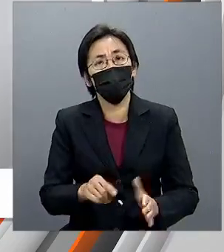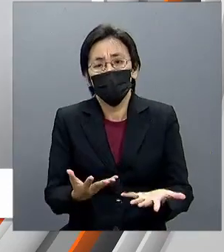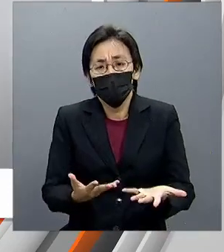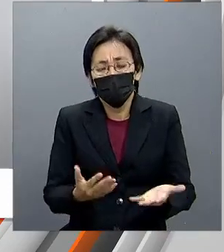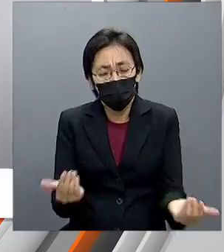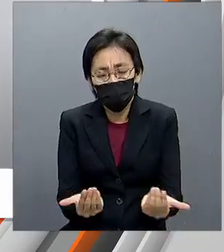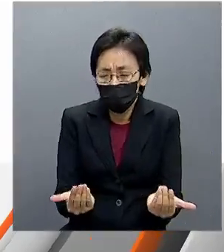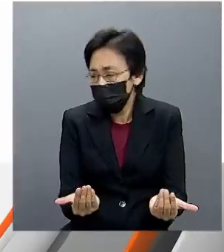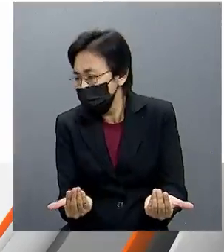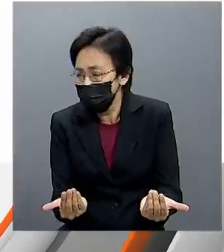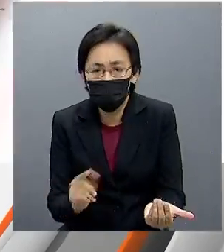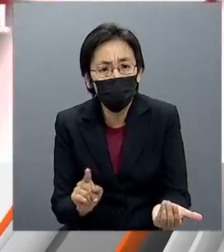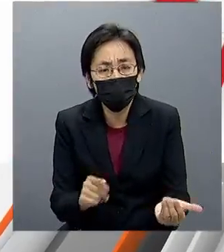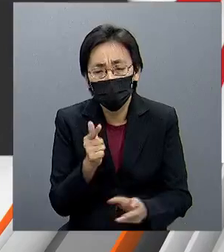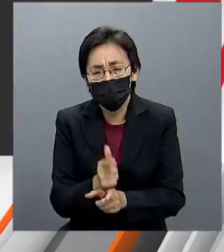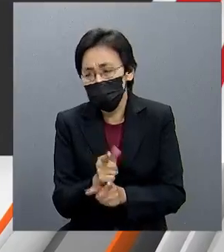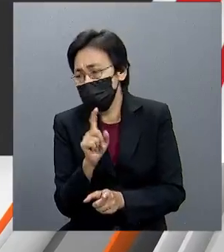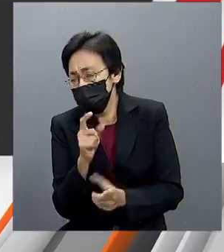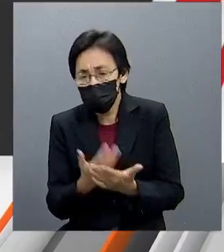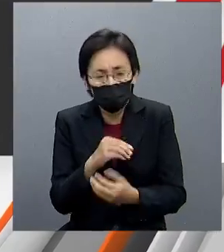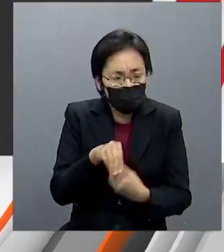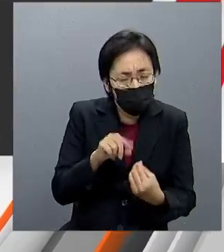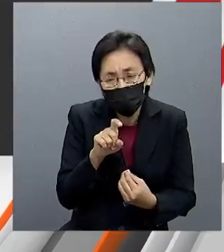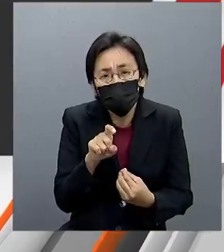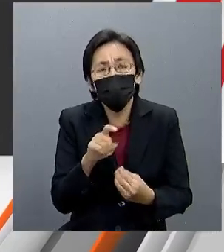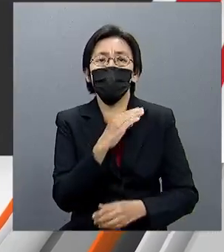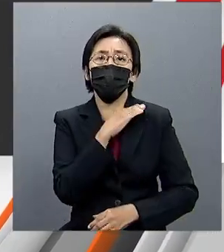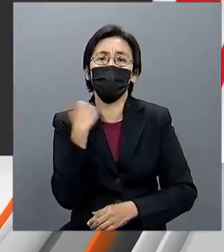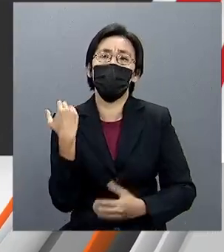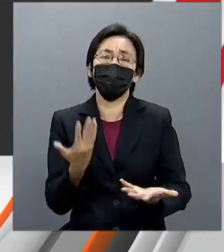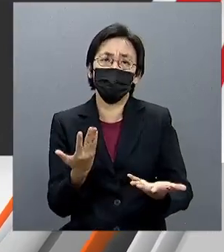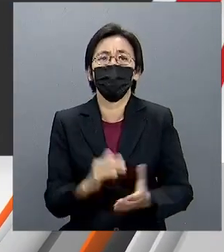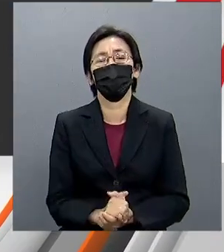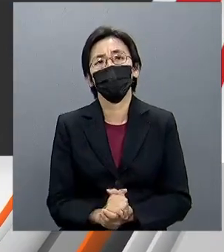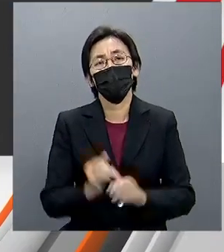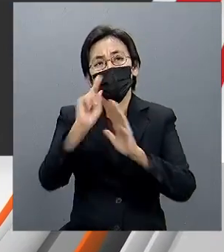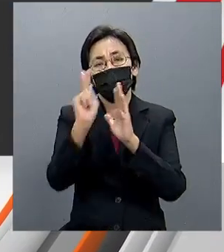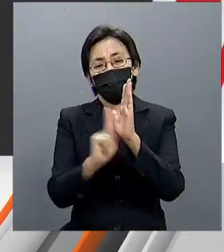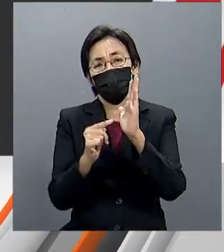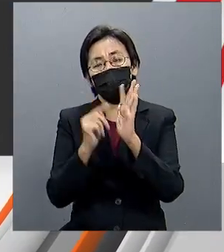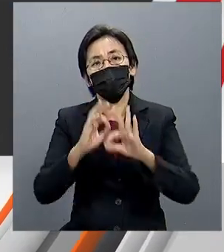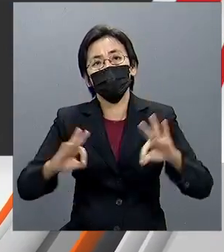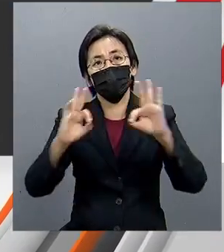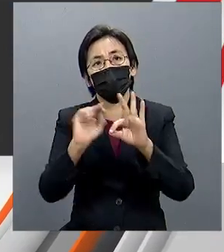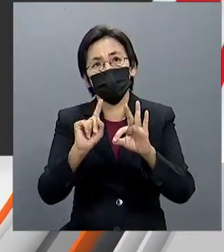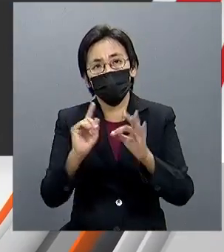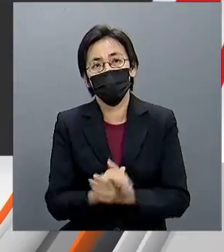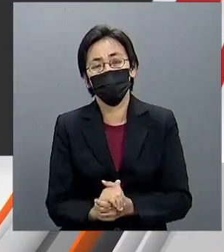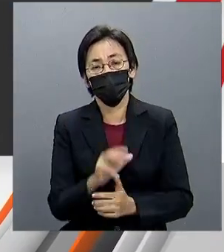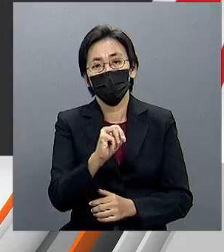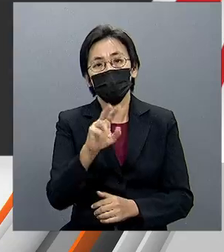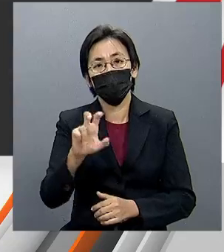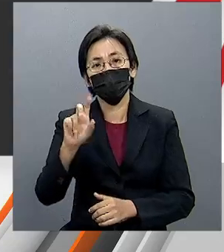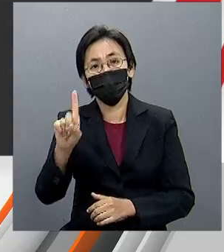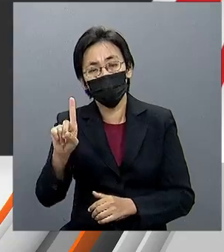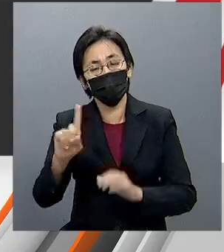าปกว่าหรือไม่กฎหมายทำแท้งฉบับนี้มีสาระสำคัญคือยังไม่ยกเลิกมาตรา301กำหนด